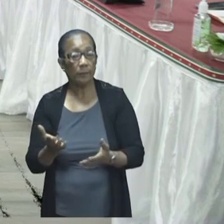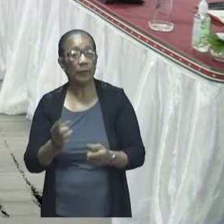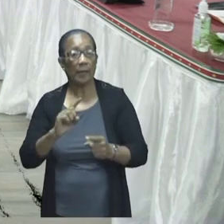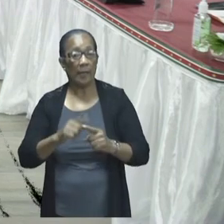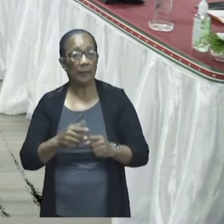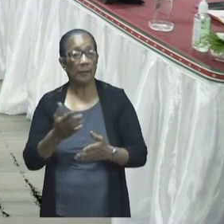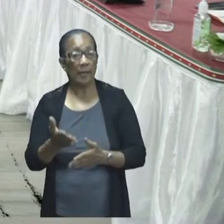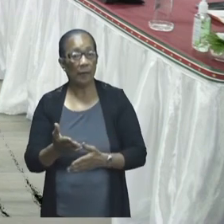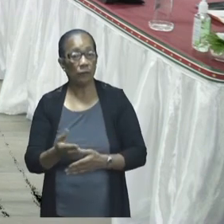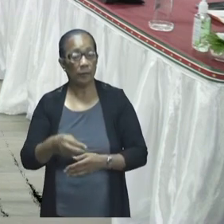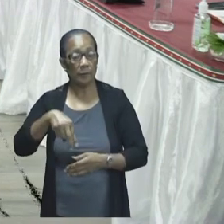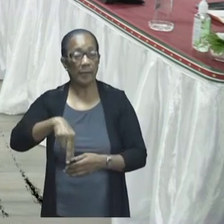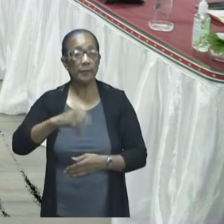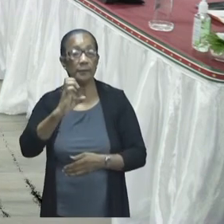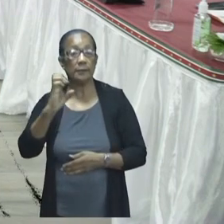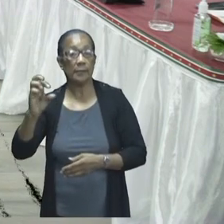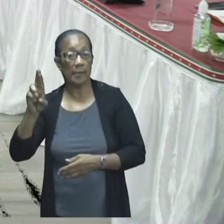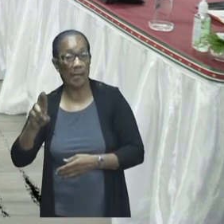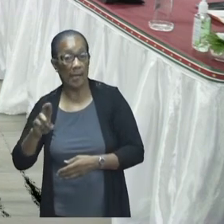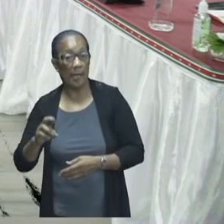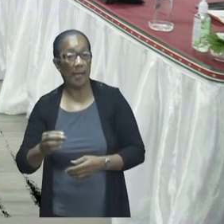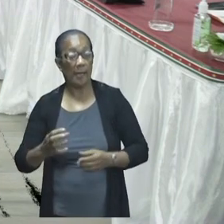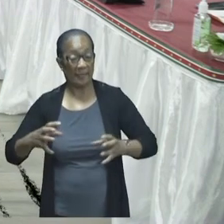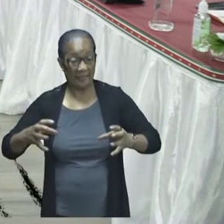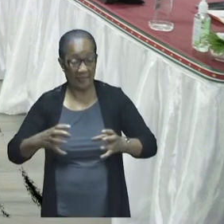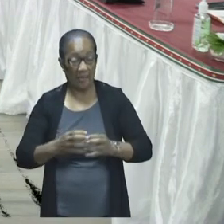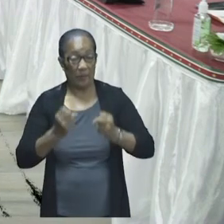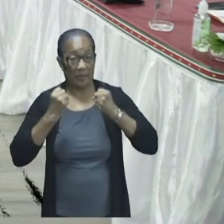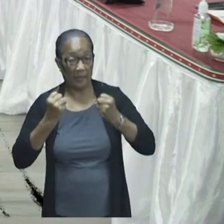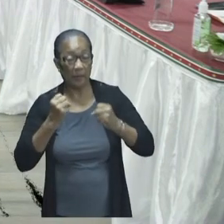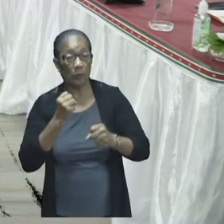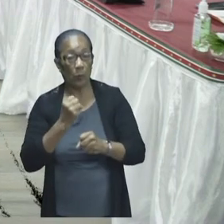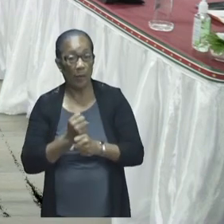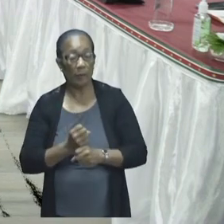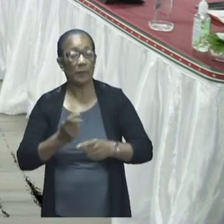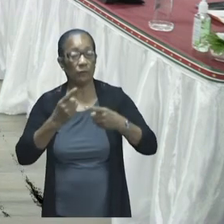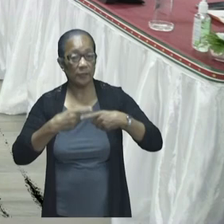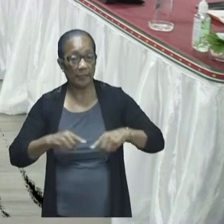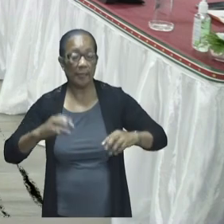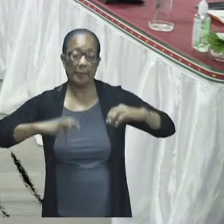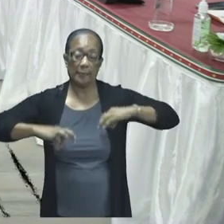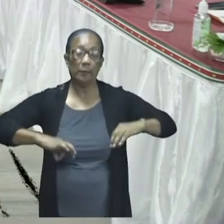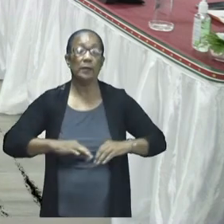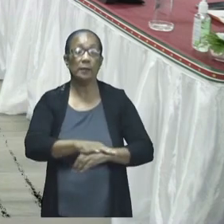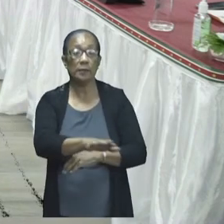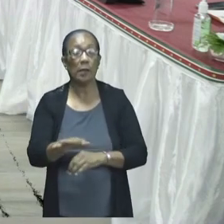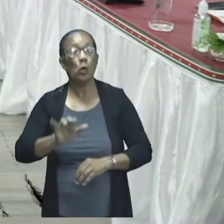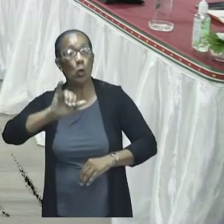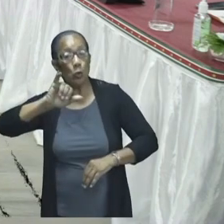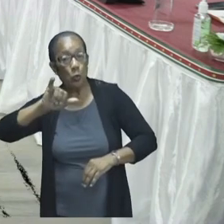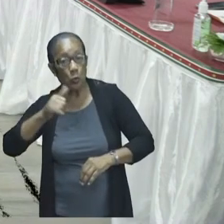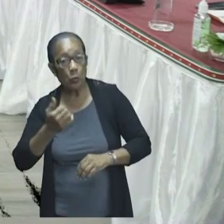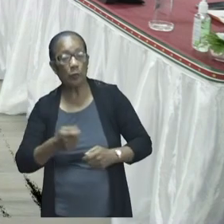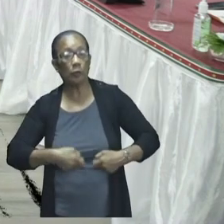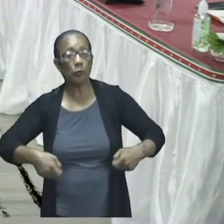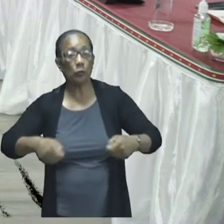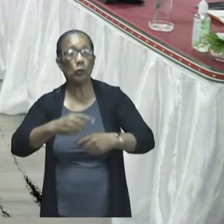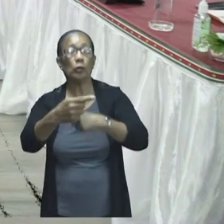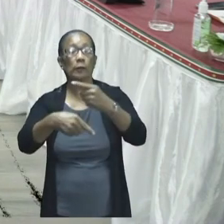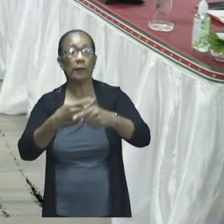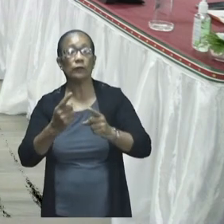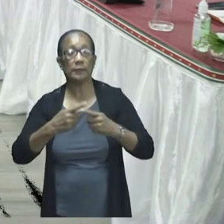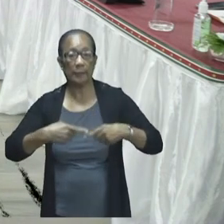daarvoor is ncc erg versterkt mijn structuren van de verschillende ministeries daarvoor zijn er nieuwe structuren rond workout naar een verschijnen